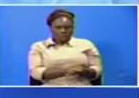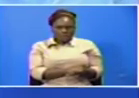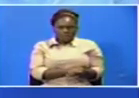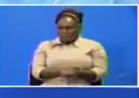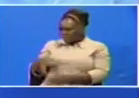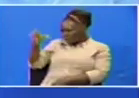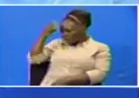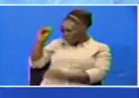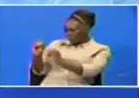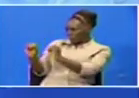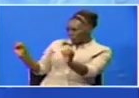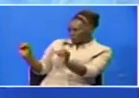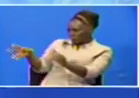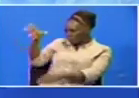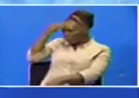Sikujifunza chochote.